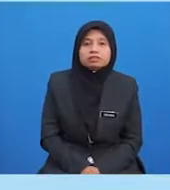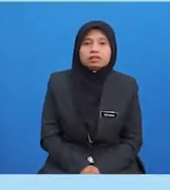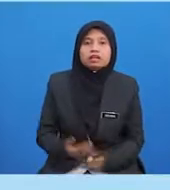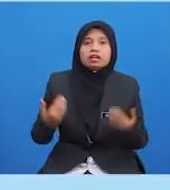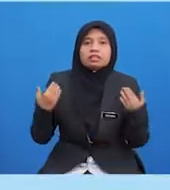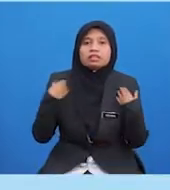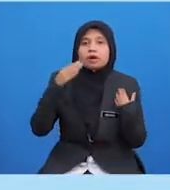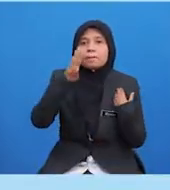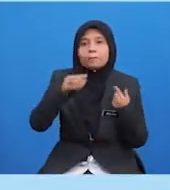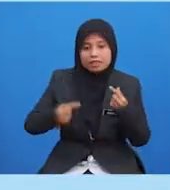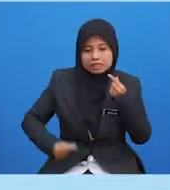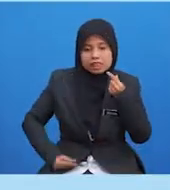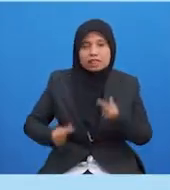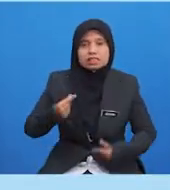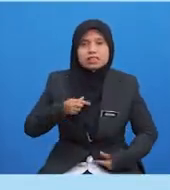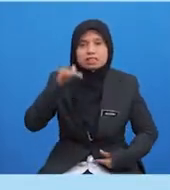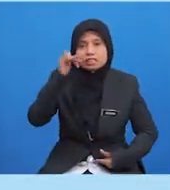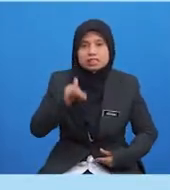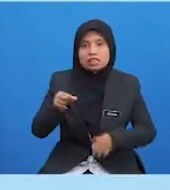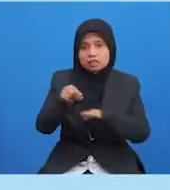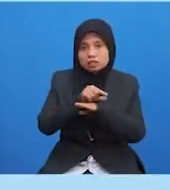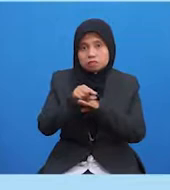Terdapat 4 gaya yang digunakan.